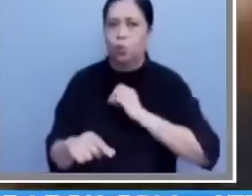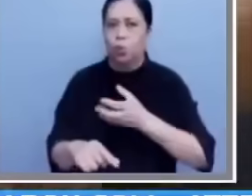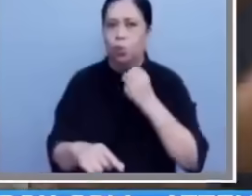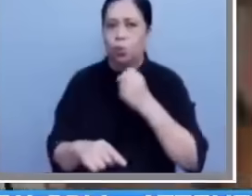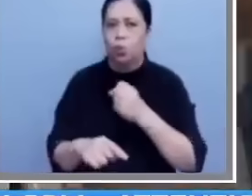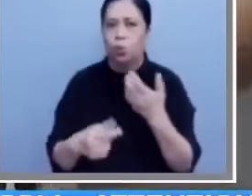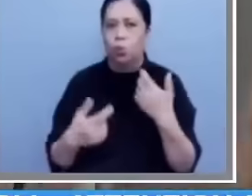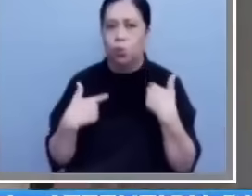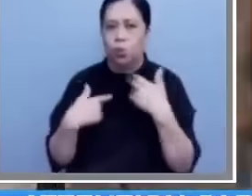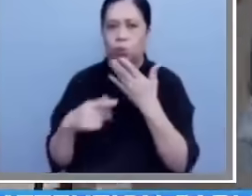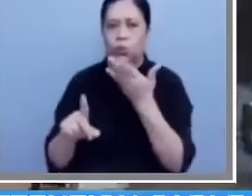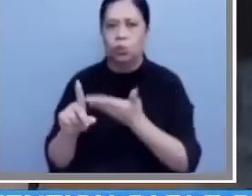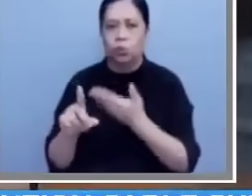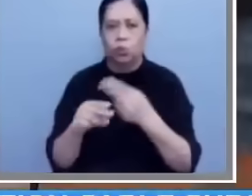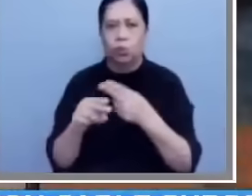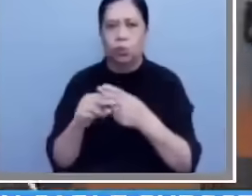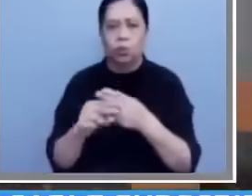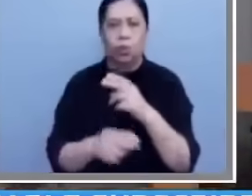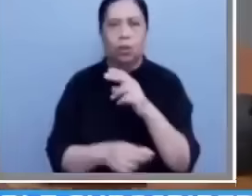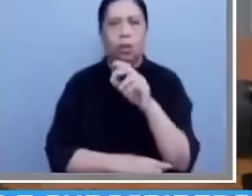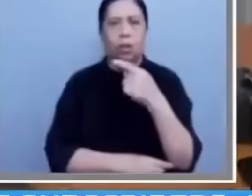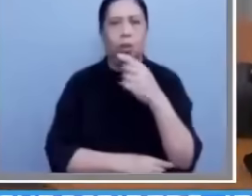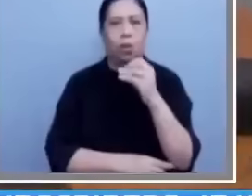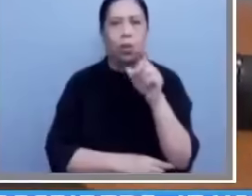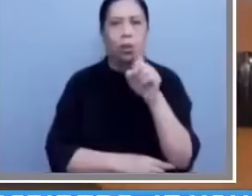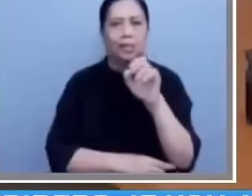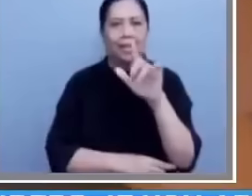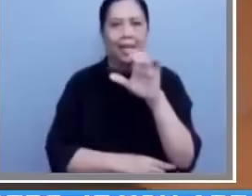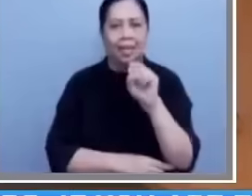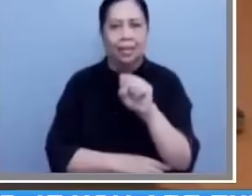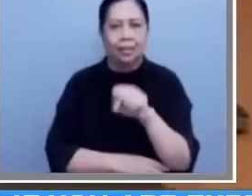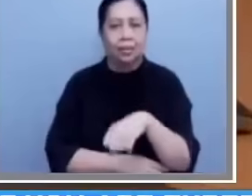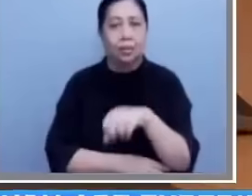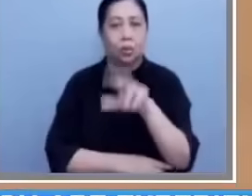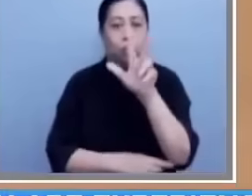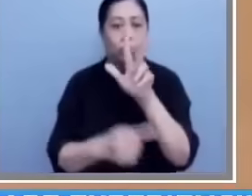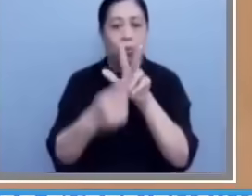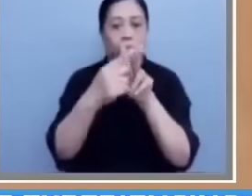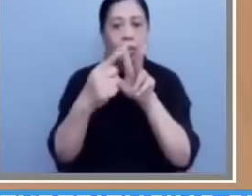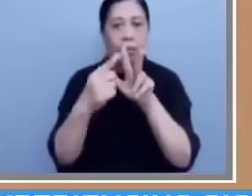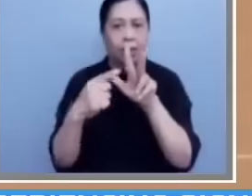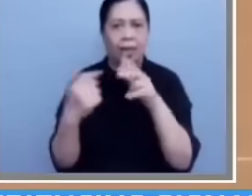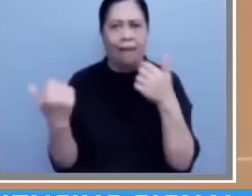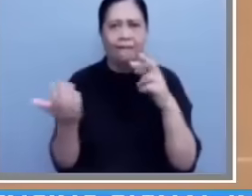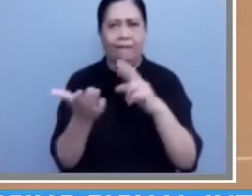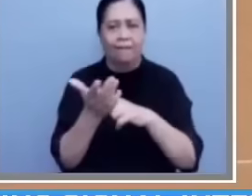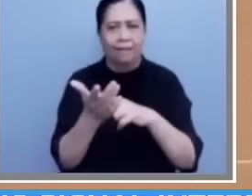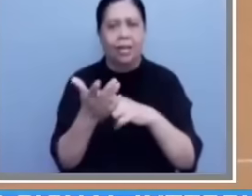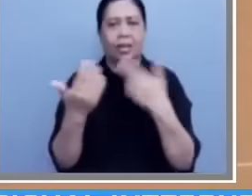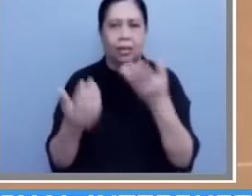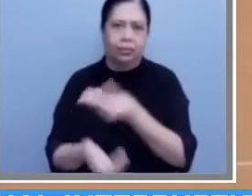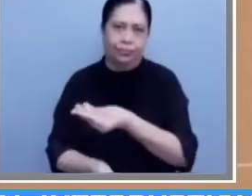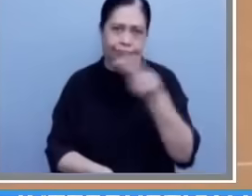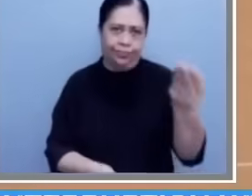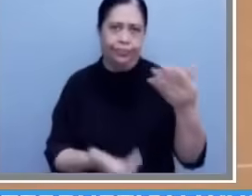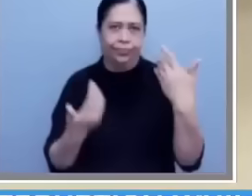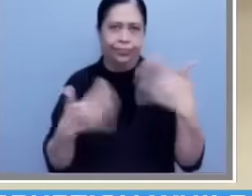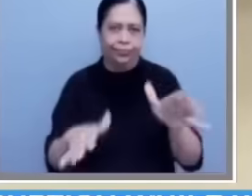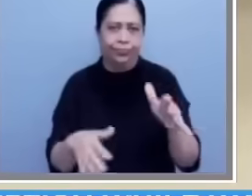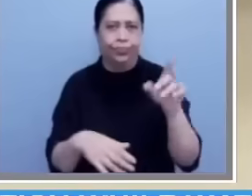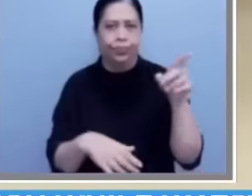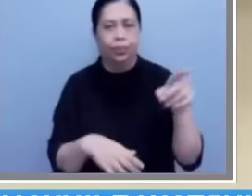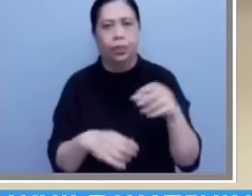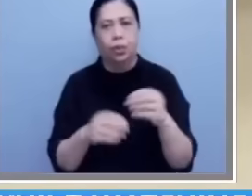firearms po nitong si Mr. Gonzalez. At yung tatlong baril po niya na nakarehistro ay nasa custody na po ng Firearms and Explosive